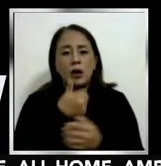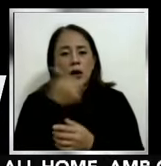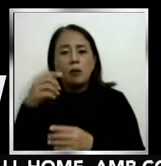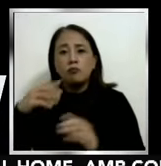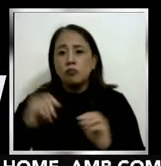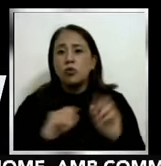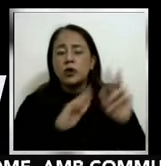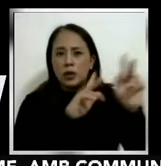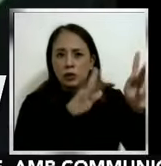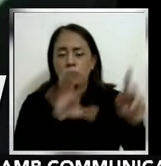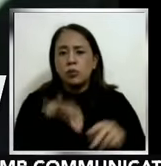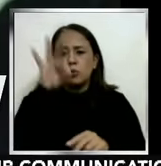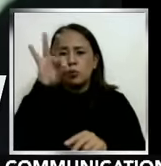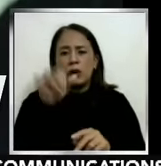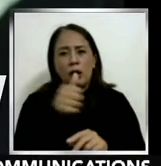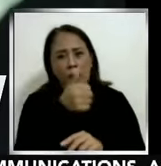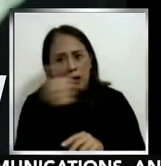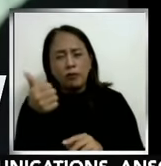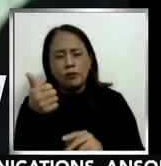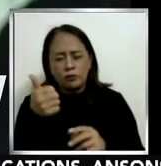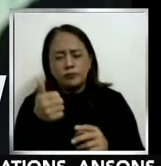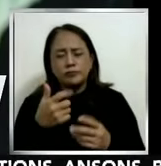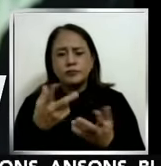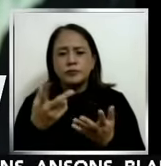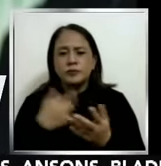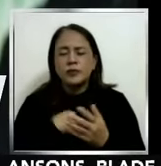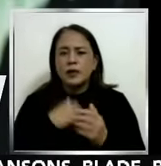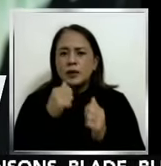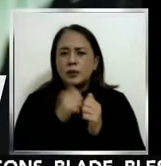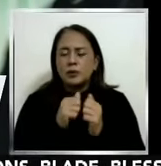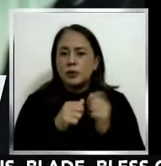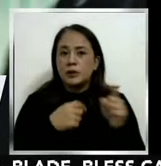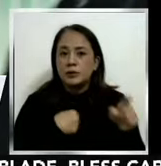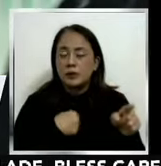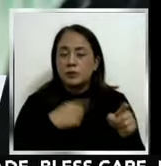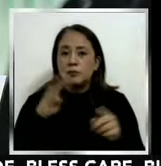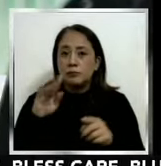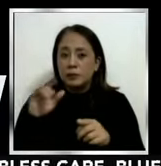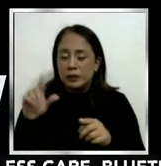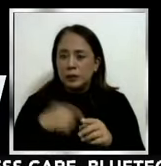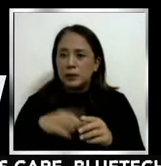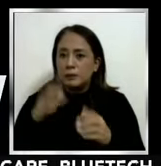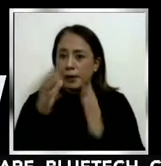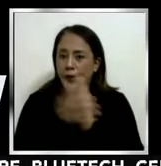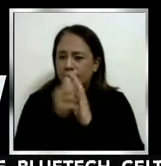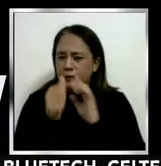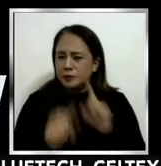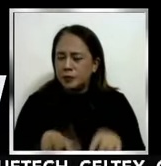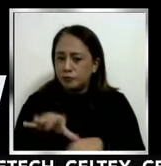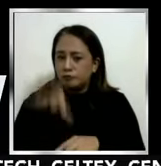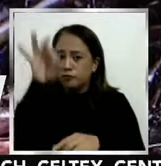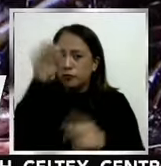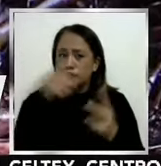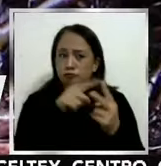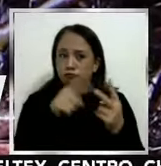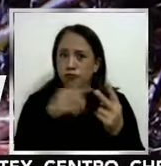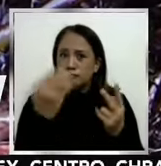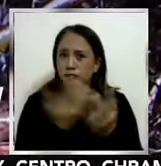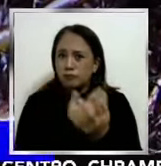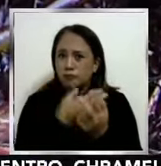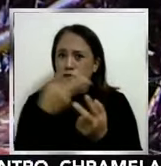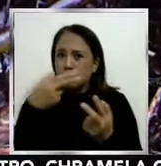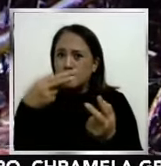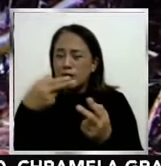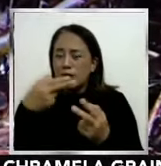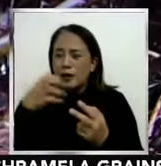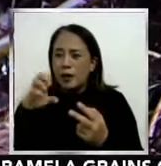ang Podogymnura minima. Ang mammalogist na si Dr. Heaney, kabilang sa grupo ng mga eksperto na nakadiskubre sa naturang species ng hedgehogs. They're hedgehogs,